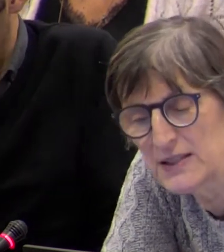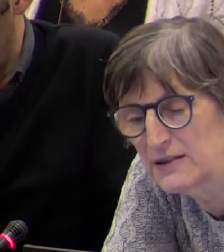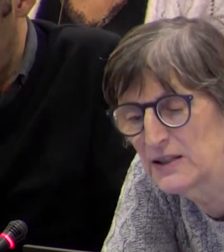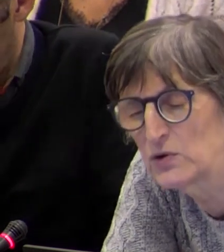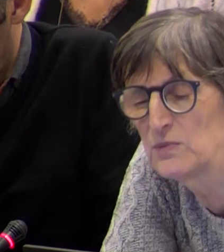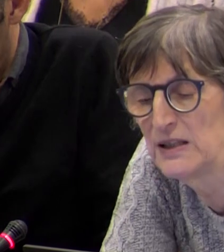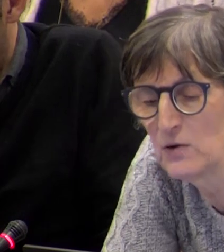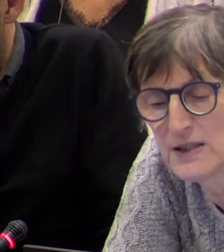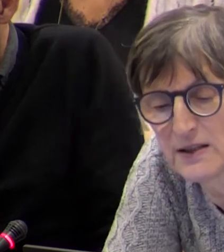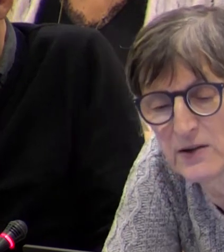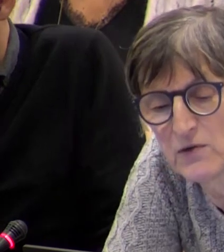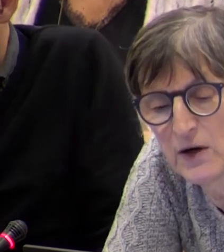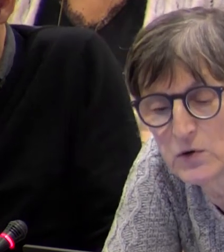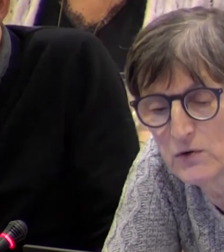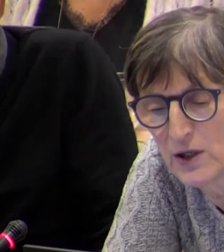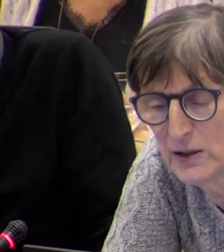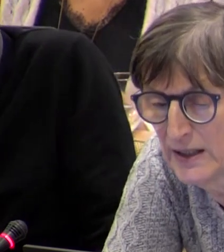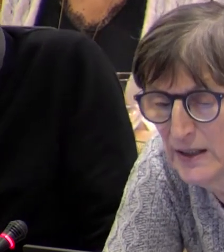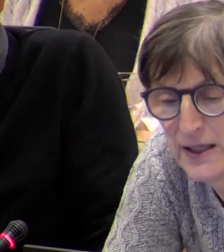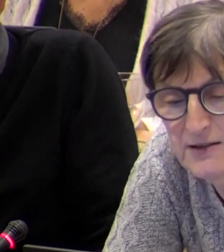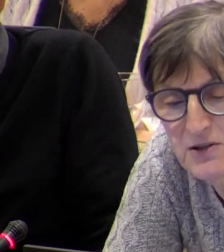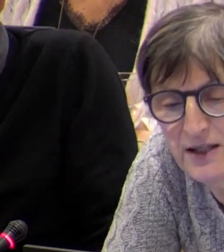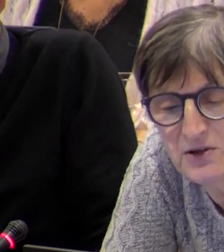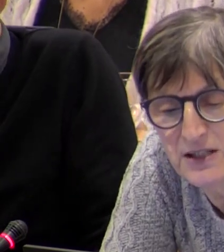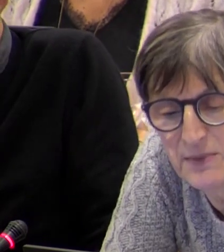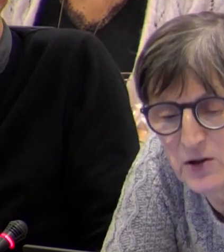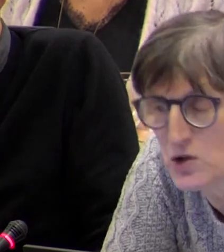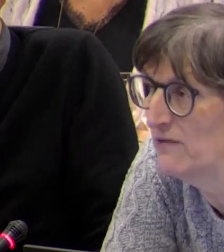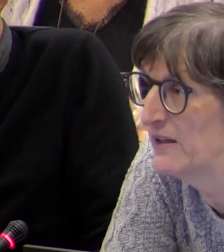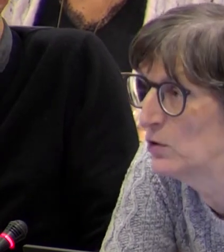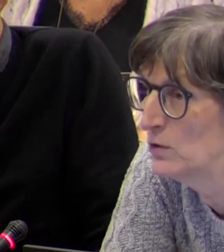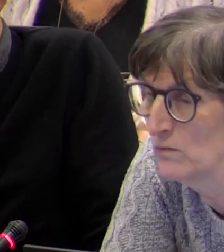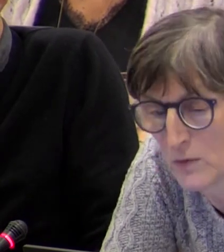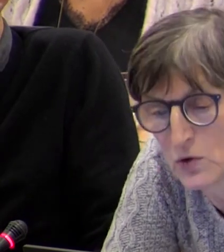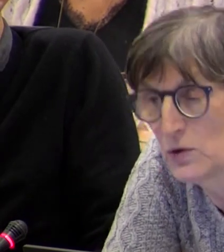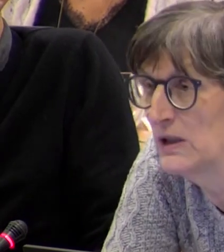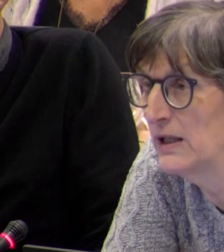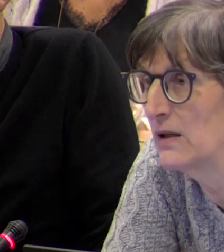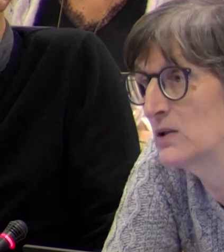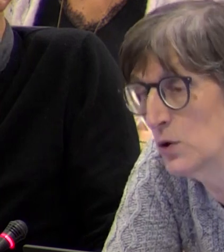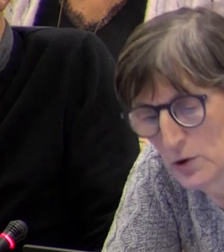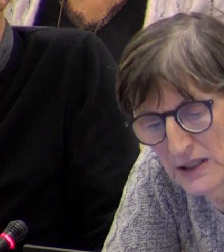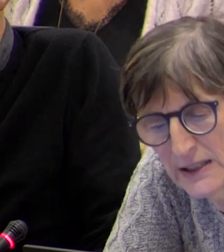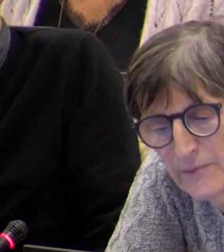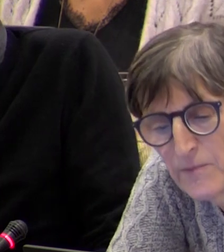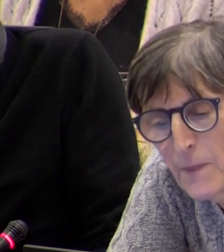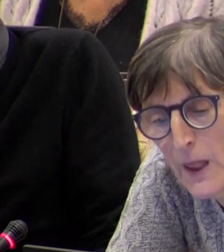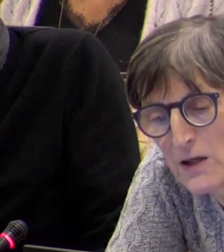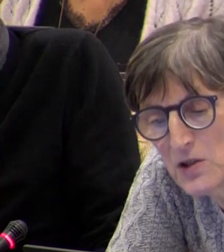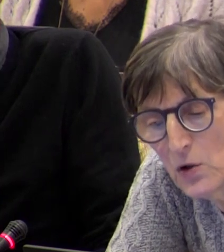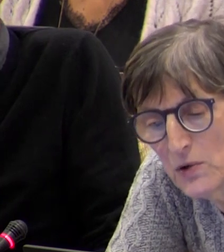271 1391 wae 150 6222 ce qui est astronomique